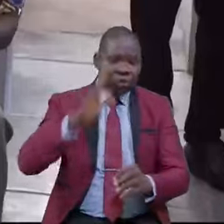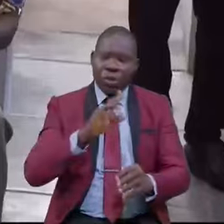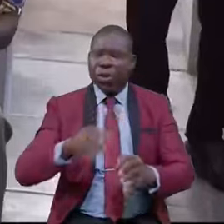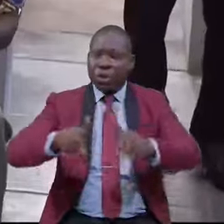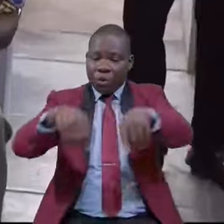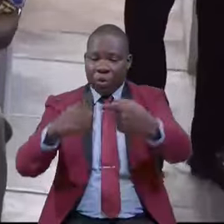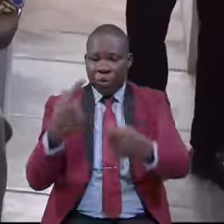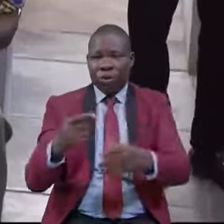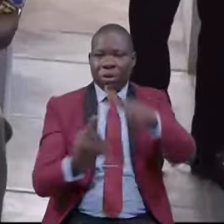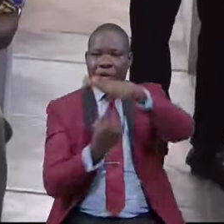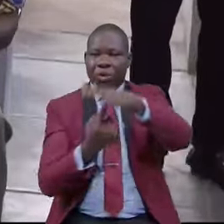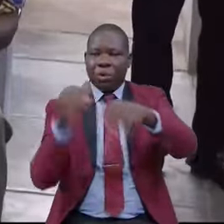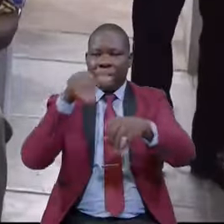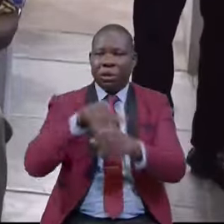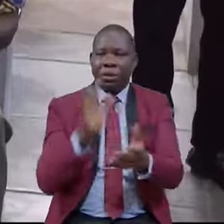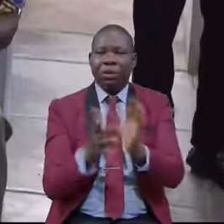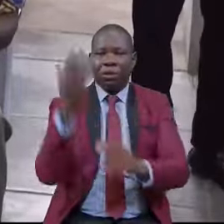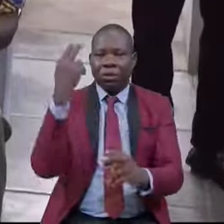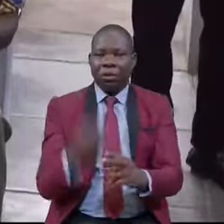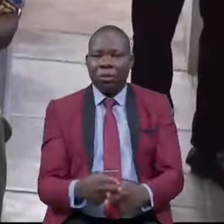au nom de Jésus.